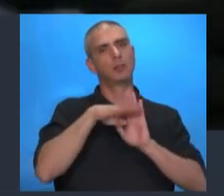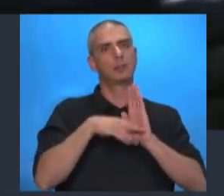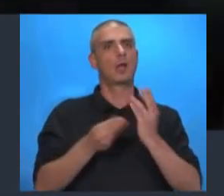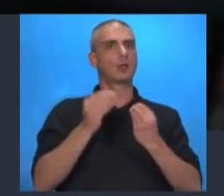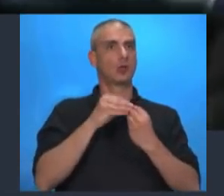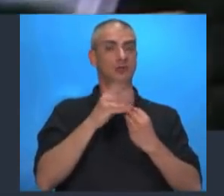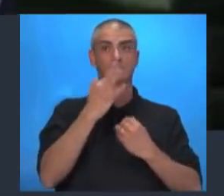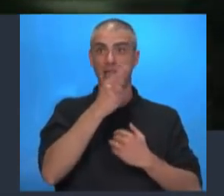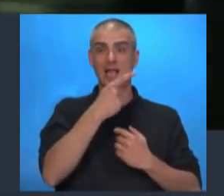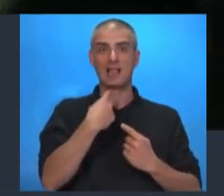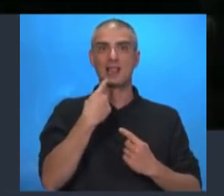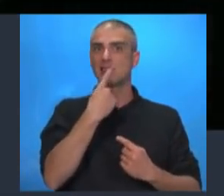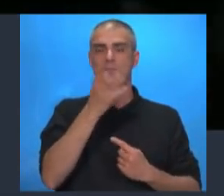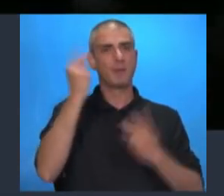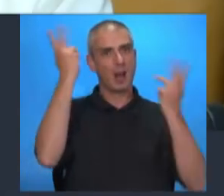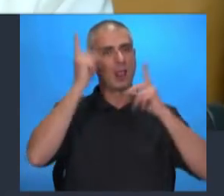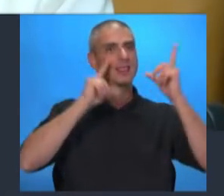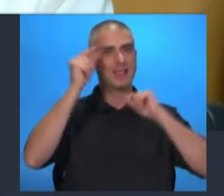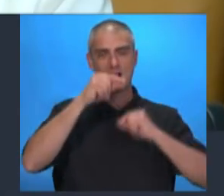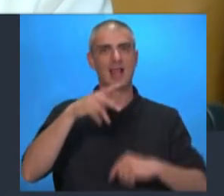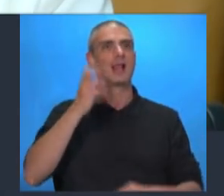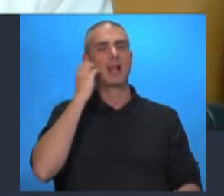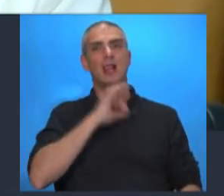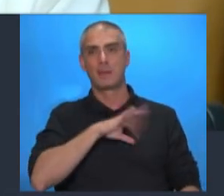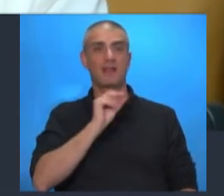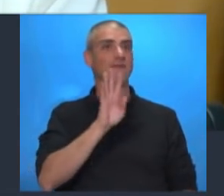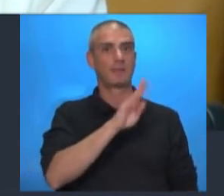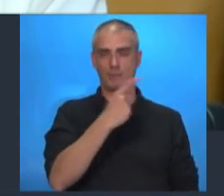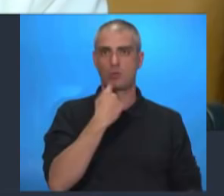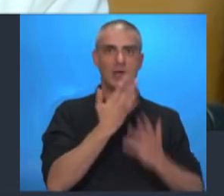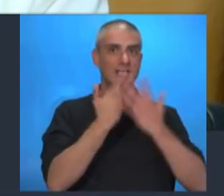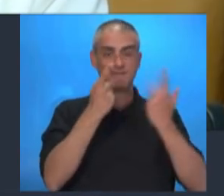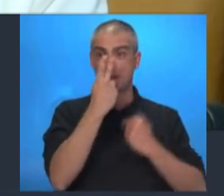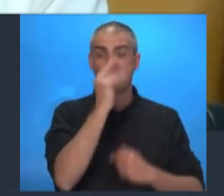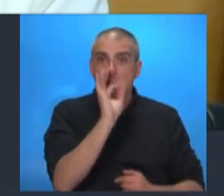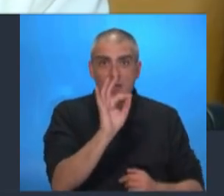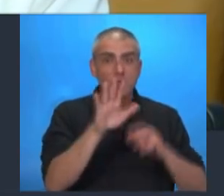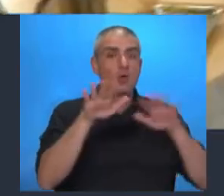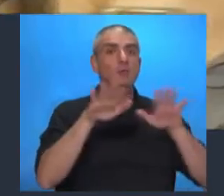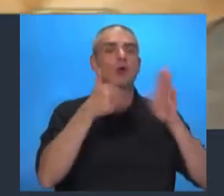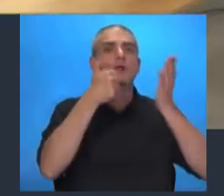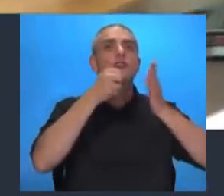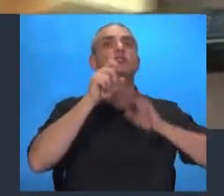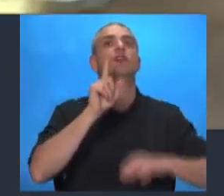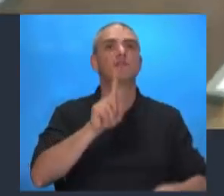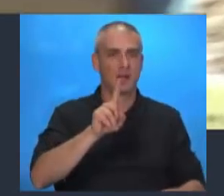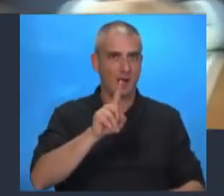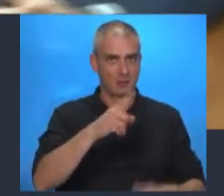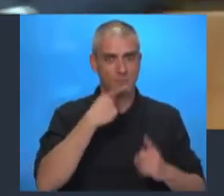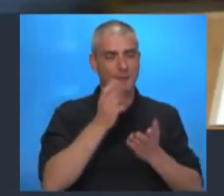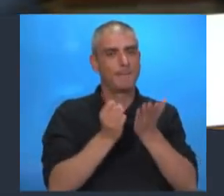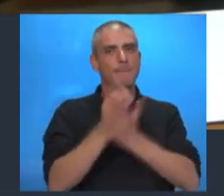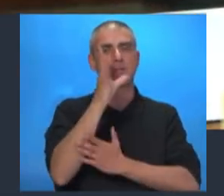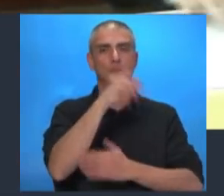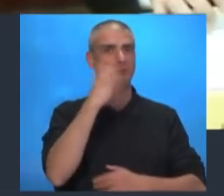ברקע דיווחים על דיל ליברמן נתניהו. ראש הממשלה הבהיר היום שמבחינתו ממשלת 61, קרי פיטורי ליברמן